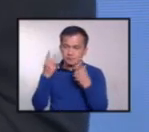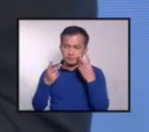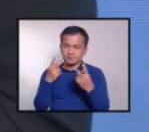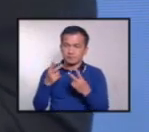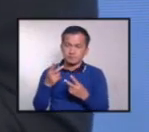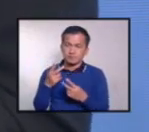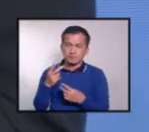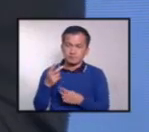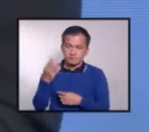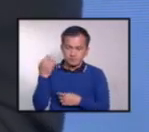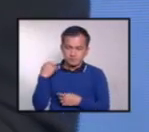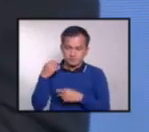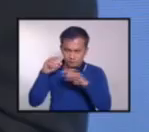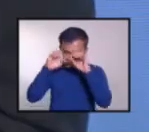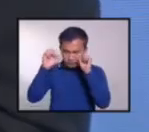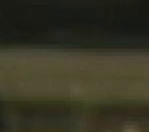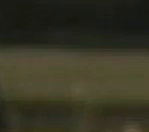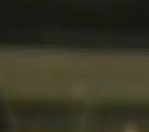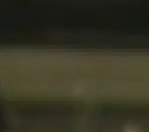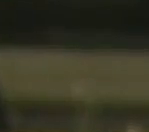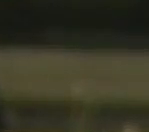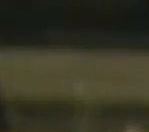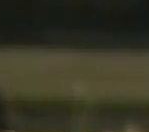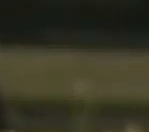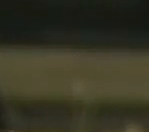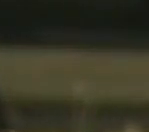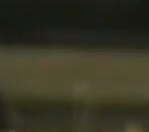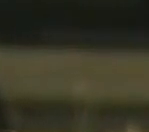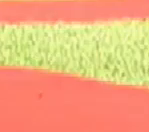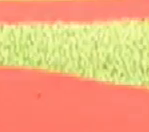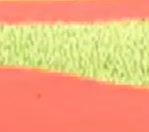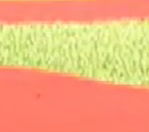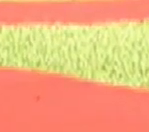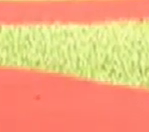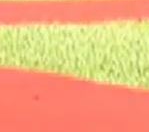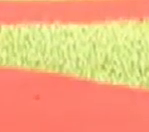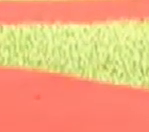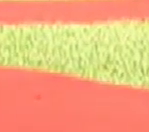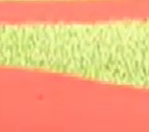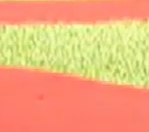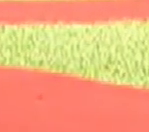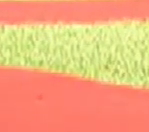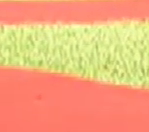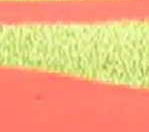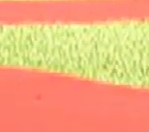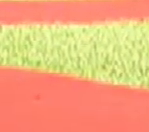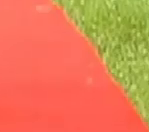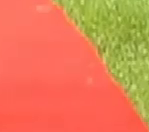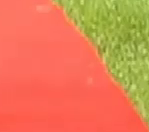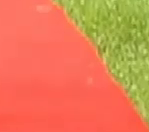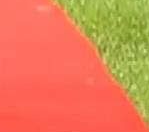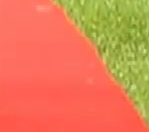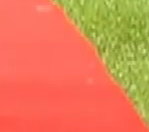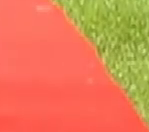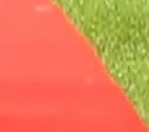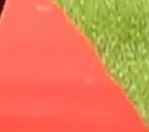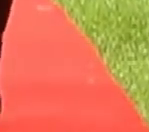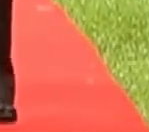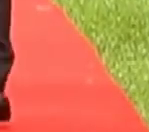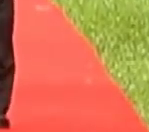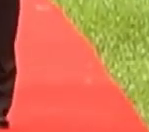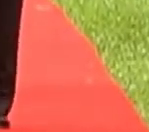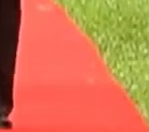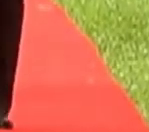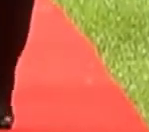ni President Xi Jinping at pumasok siya sa iba't ibang mga Memorandum of Understanding